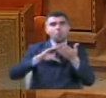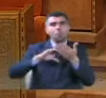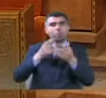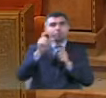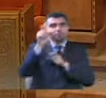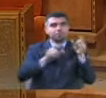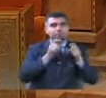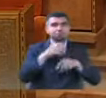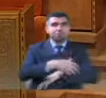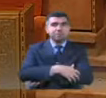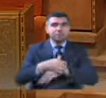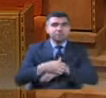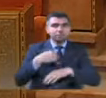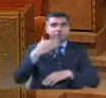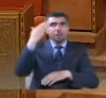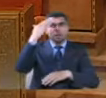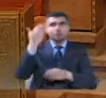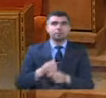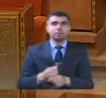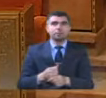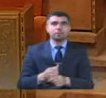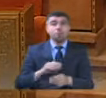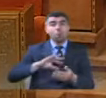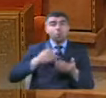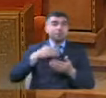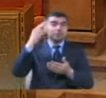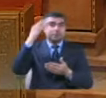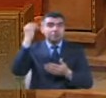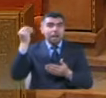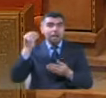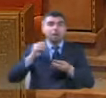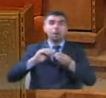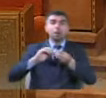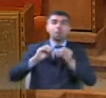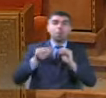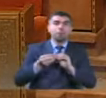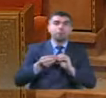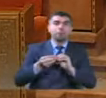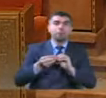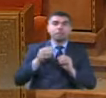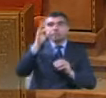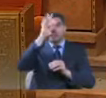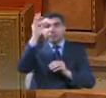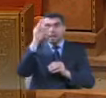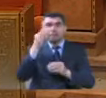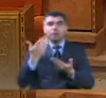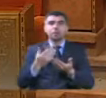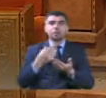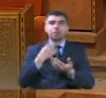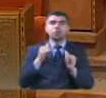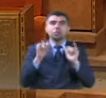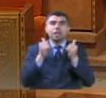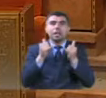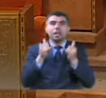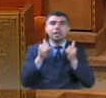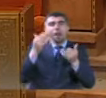ظروف العيش بطبيعه الحال، لكن يجب ان لا ننسى ان هنالك مشاكل مع الاسف سياسيه مع اخواننا في